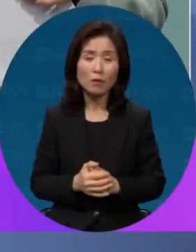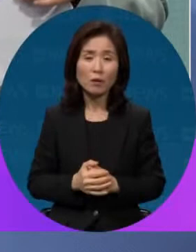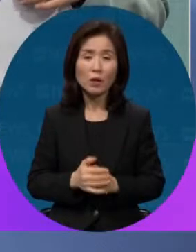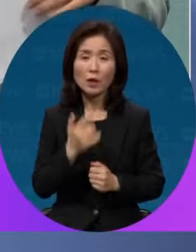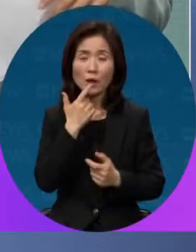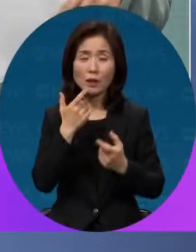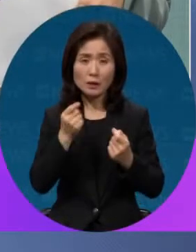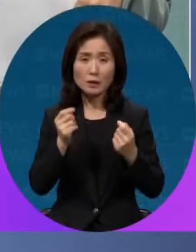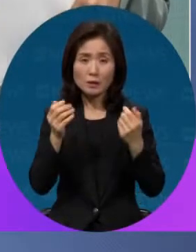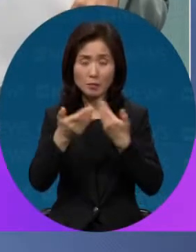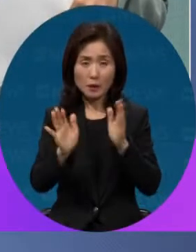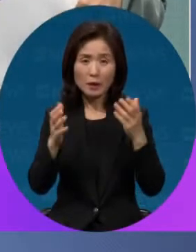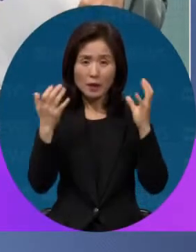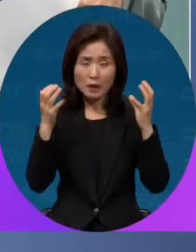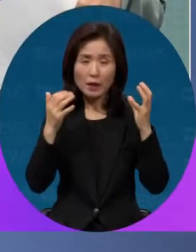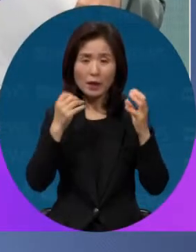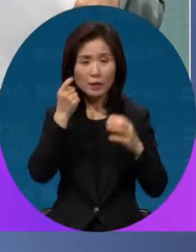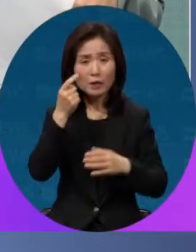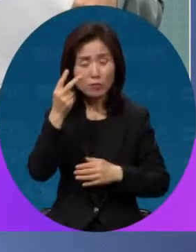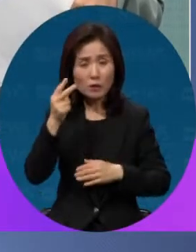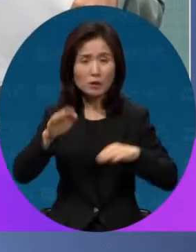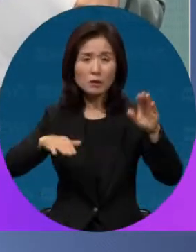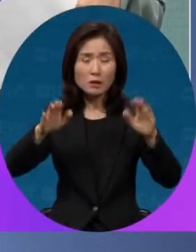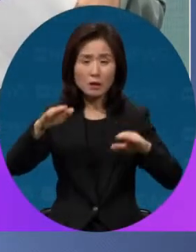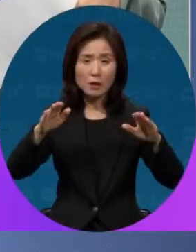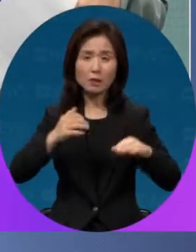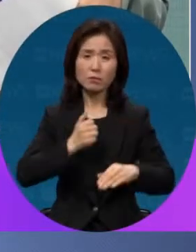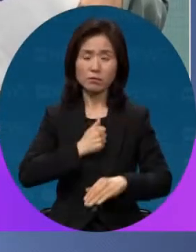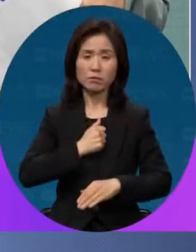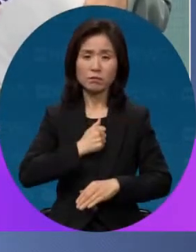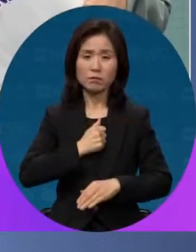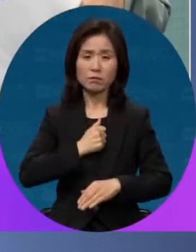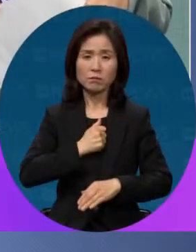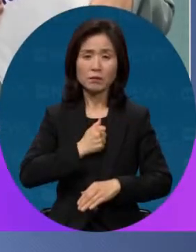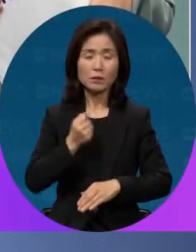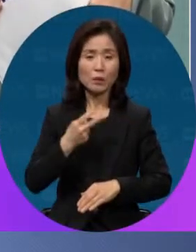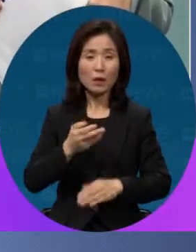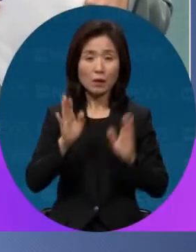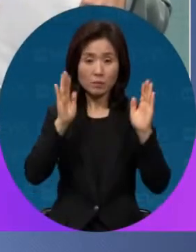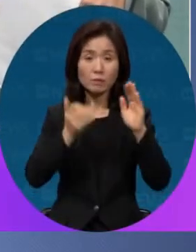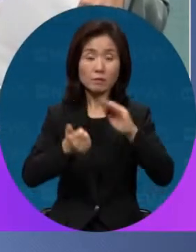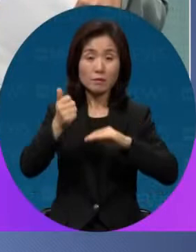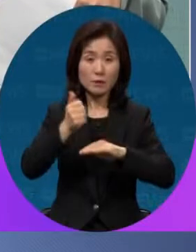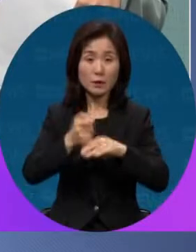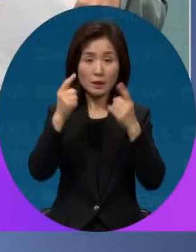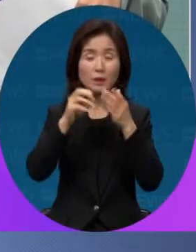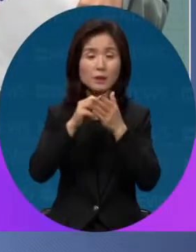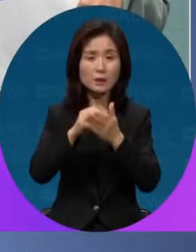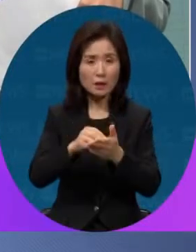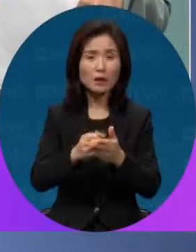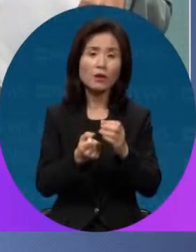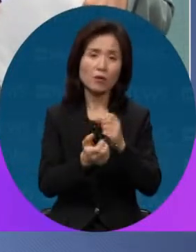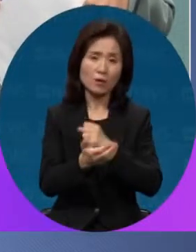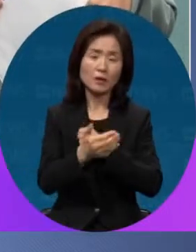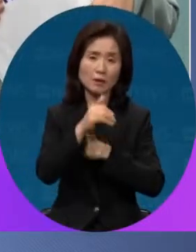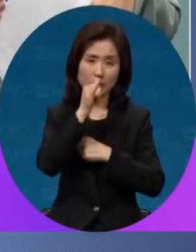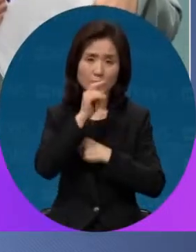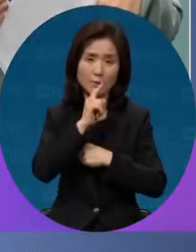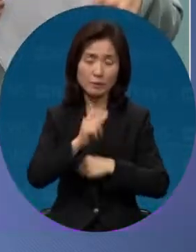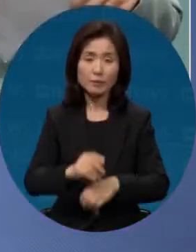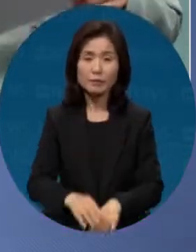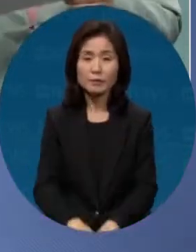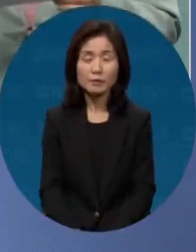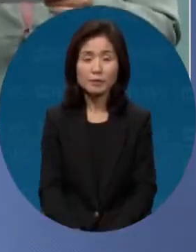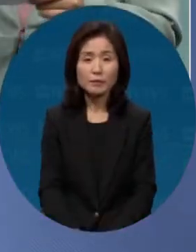학력 내 월령의 차이가 의 크게는 자존감이 나 학습 성취도 대학 진 앙헬 등에도 영향을 미칠 수 있다고